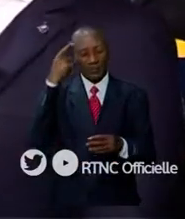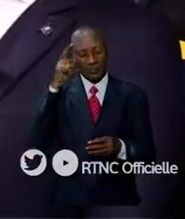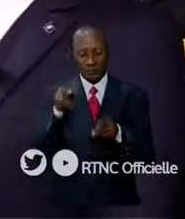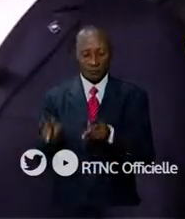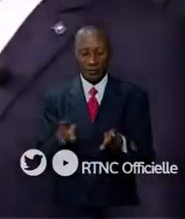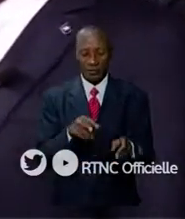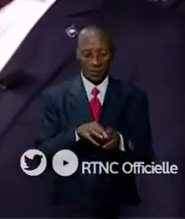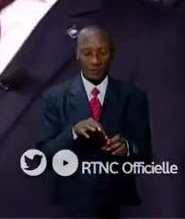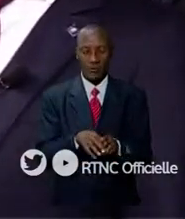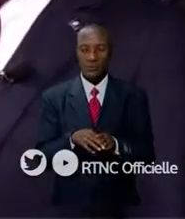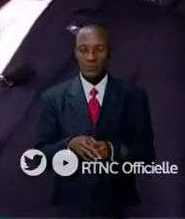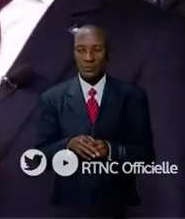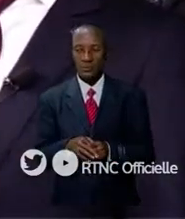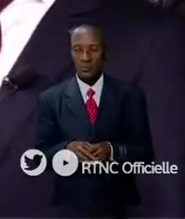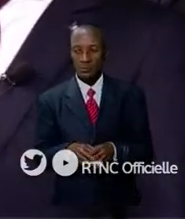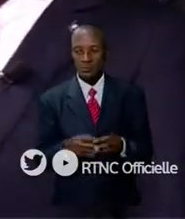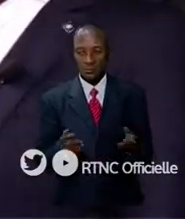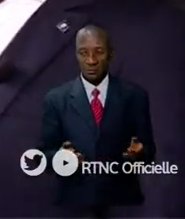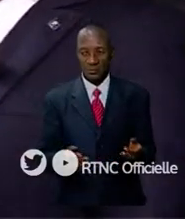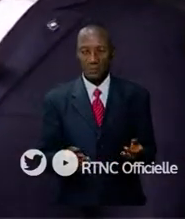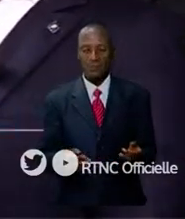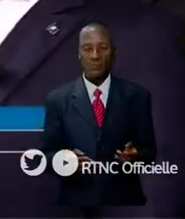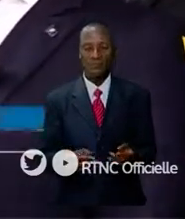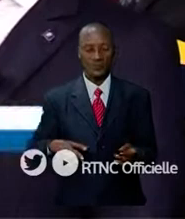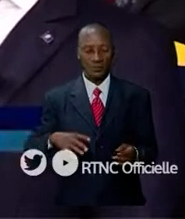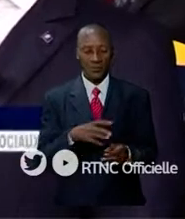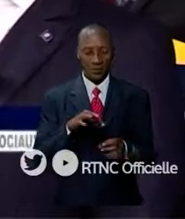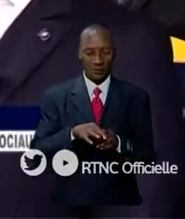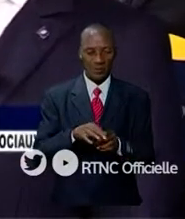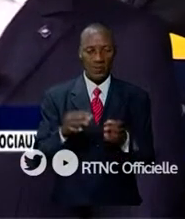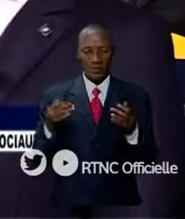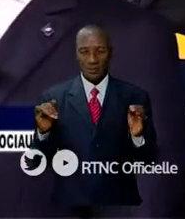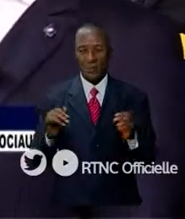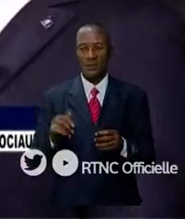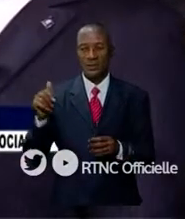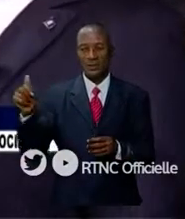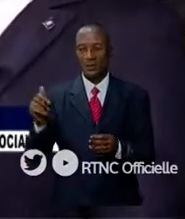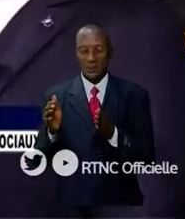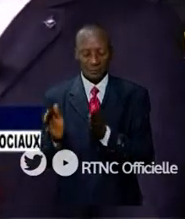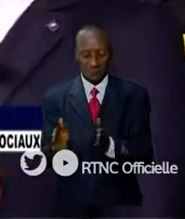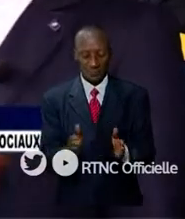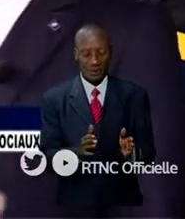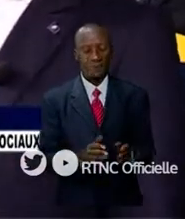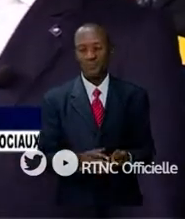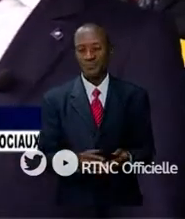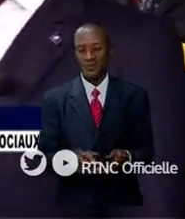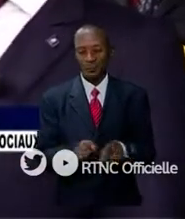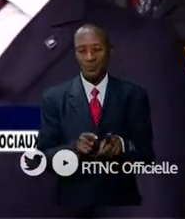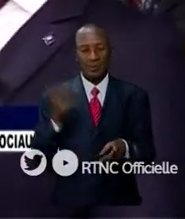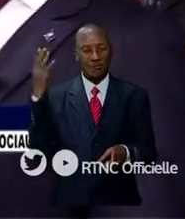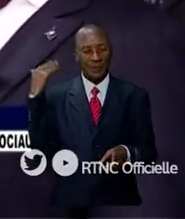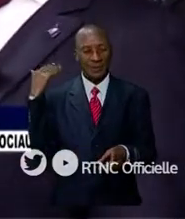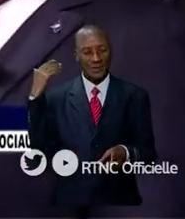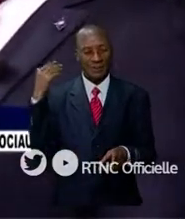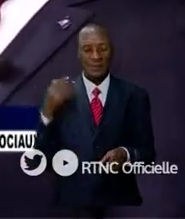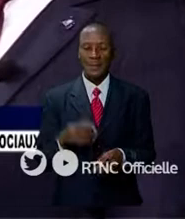cadre de ce processus de réforme, c'est d'entendre la CENI sur le processus passé. Le rapport de la CENI n'a pas été encore auditionné